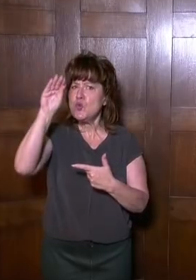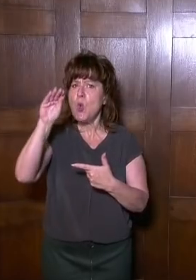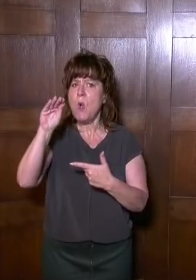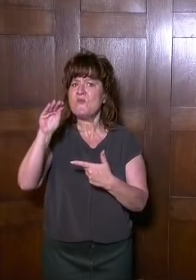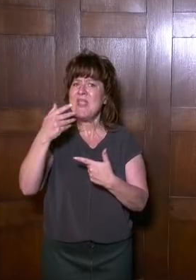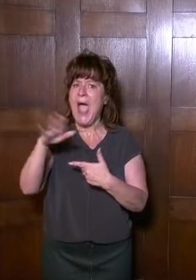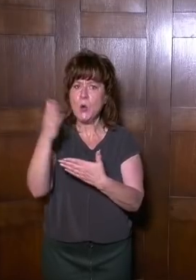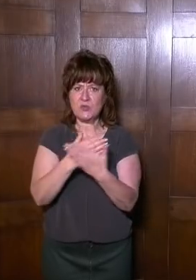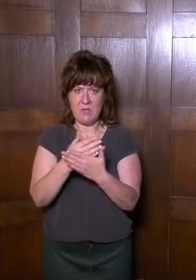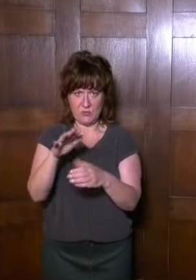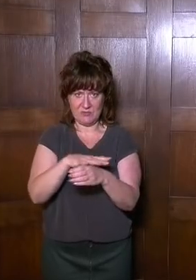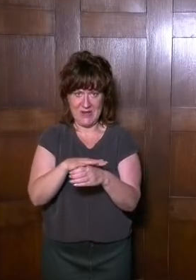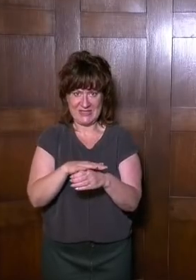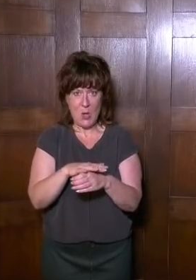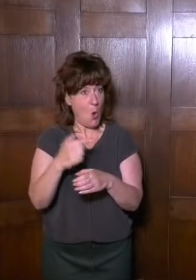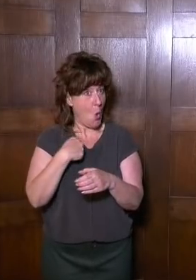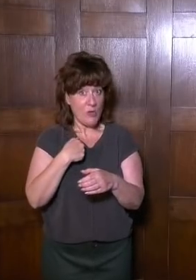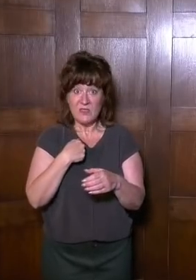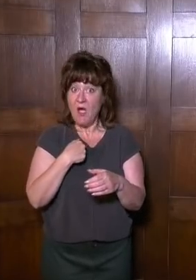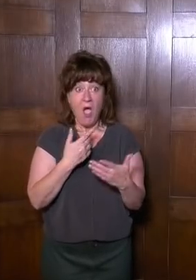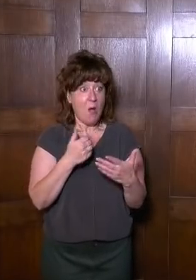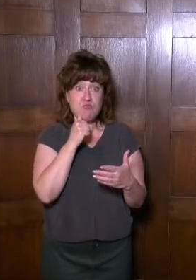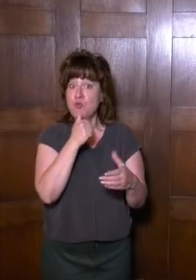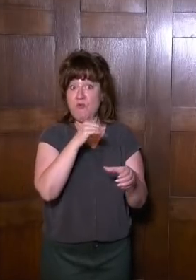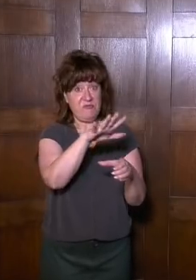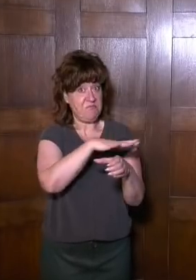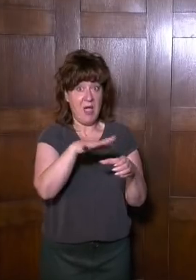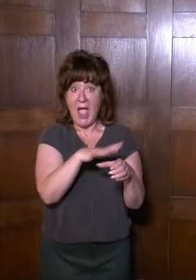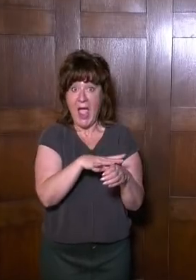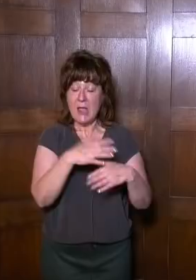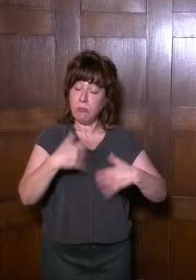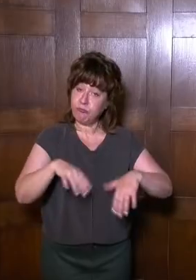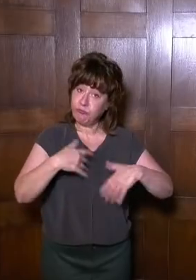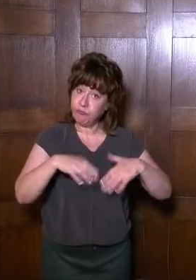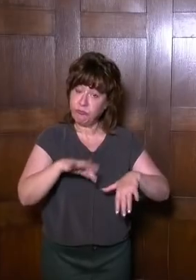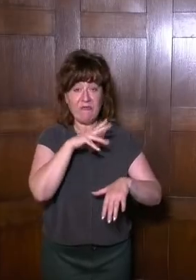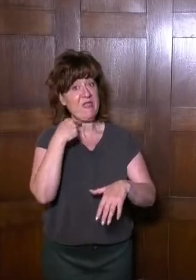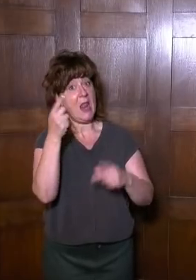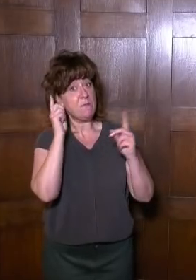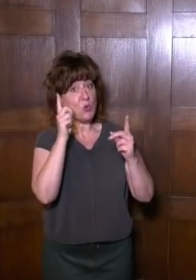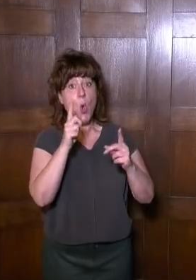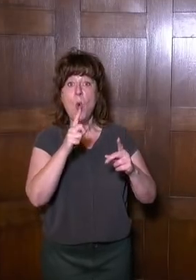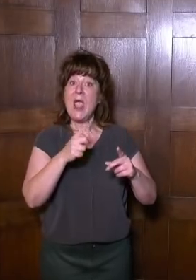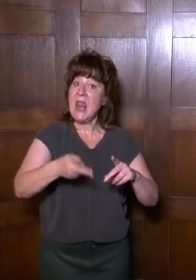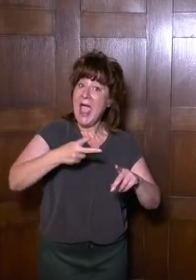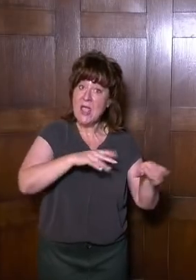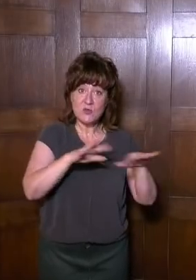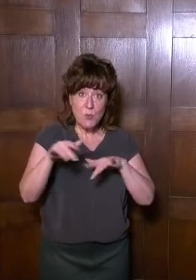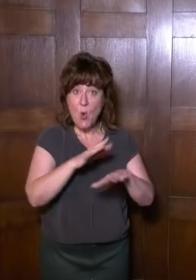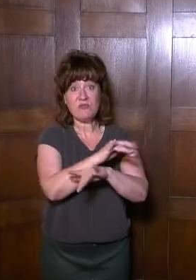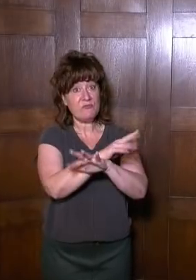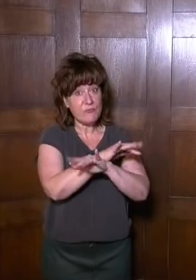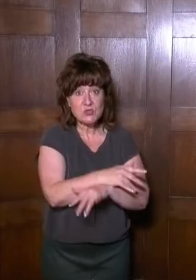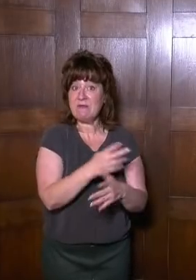Ausbildungsplätze. Unsere Branche ist gebeutelt, dadurch aufgrund vieler, vieler Bedrohungen von Reisebüros, wirtschaftlicher Bedrohung von Reisebüros